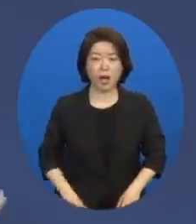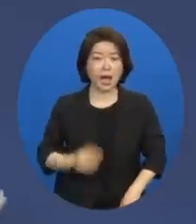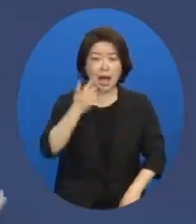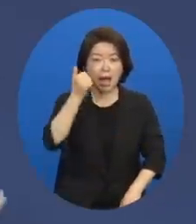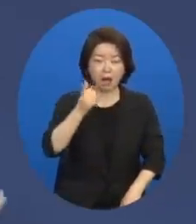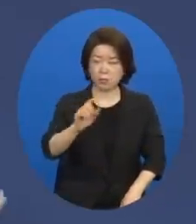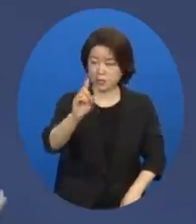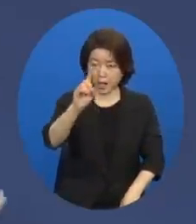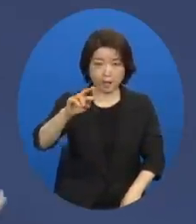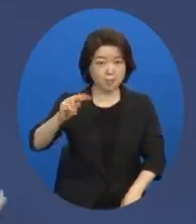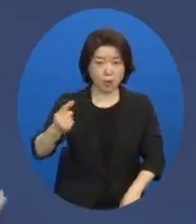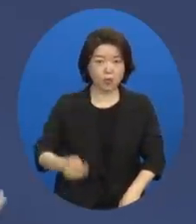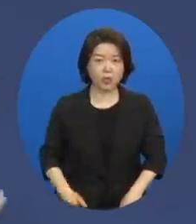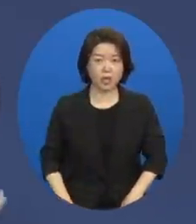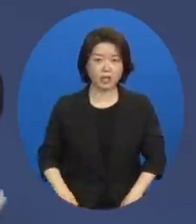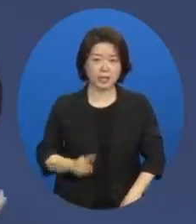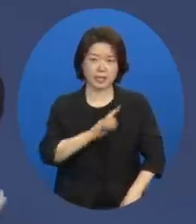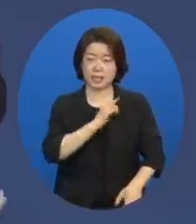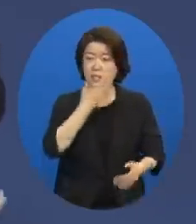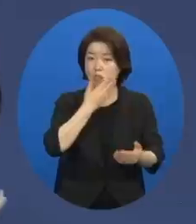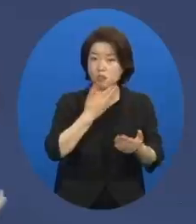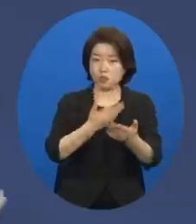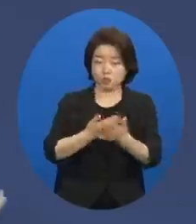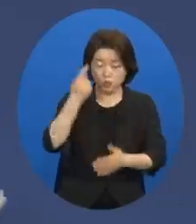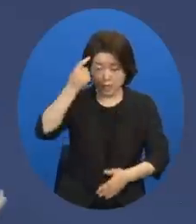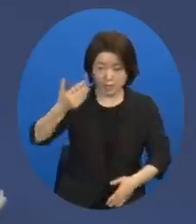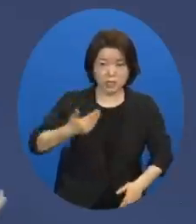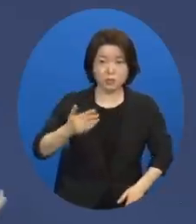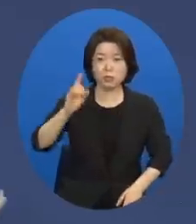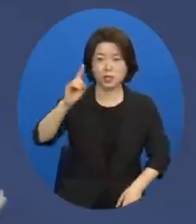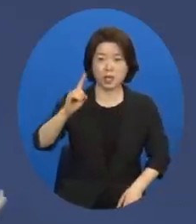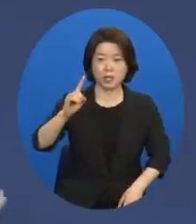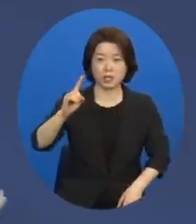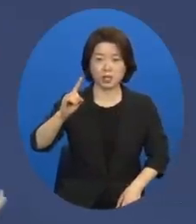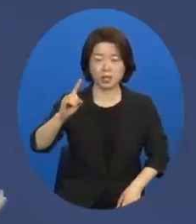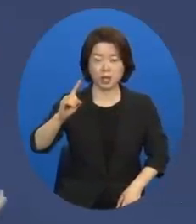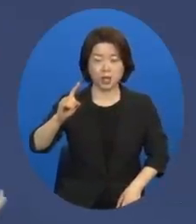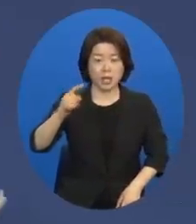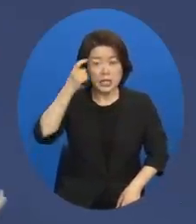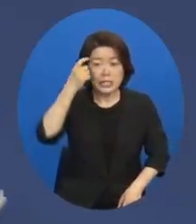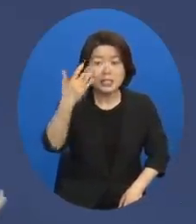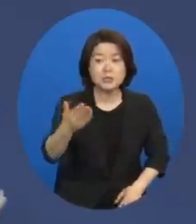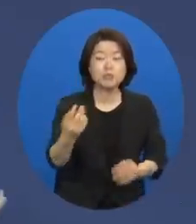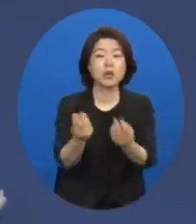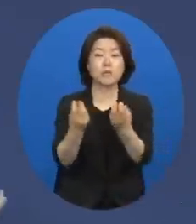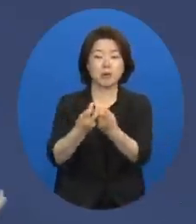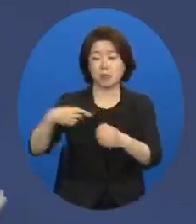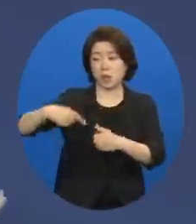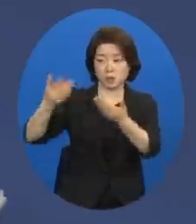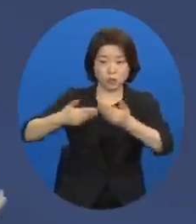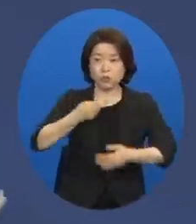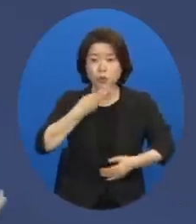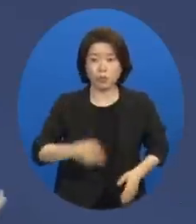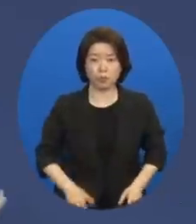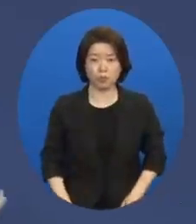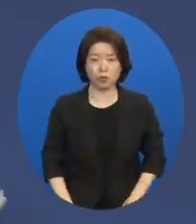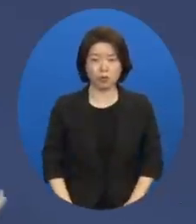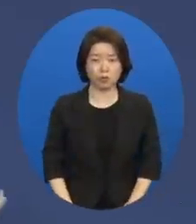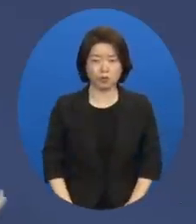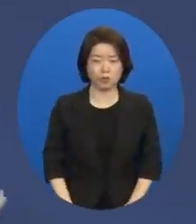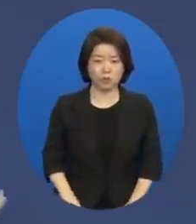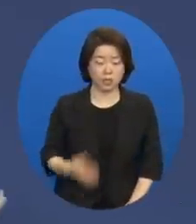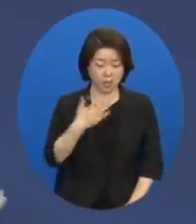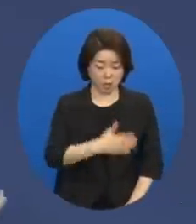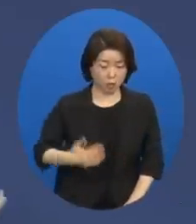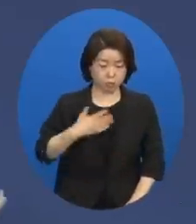한 번도 가장 중요한 질문을 나한테 하는 방법을 가르쳐주질 않았어요. 그냥 악다구리 쓰면서